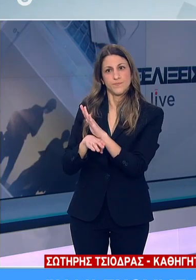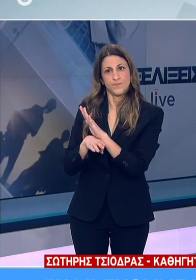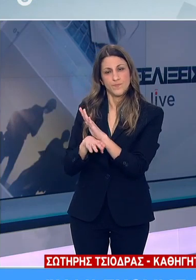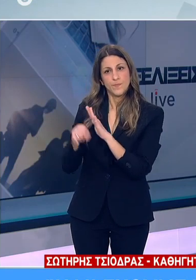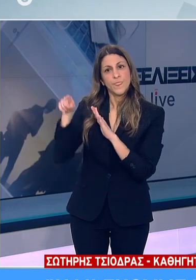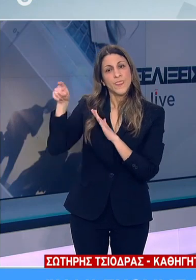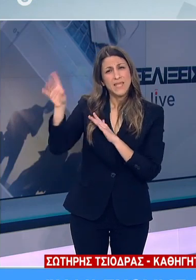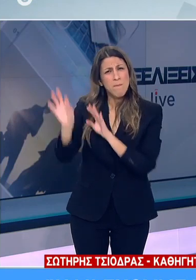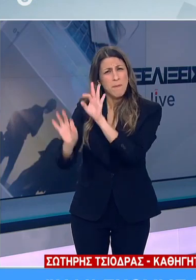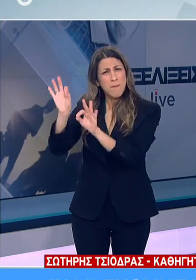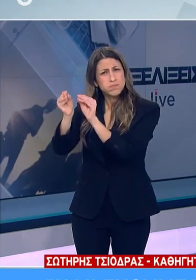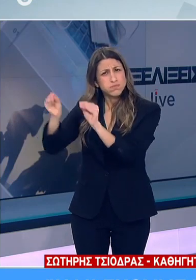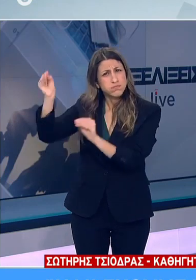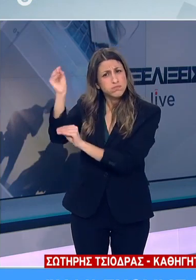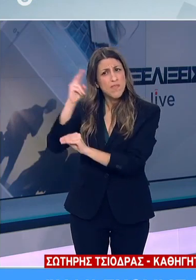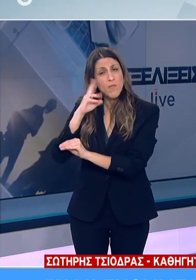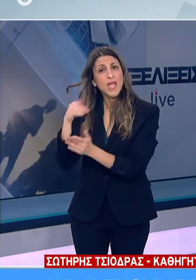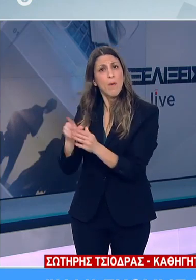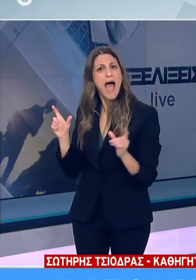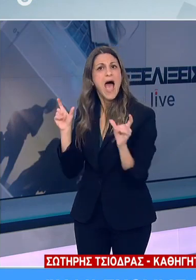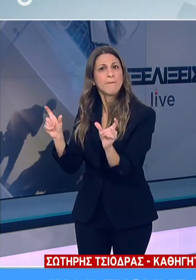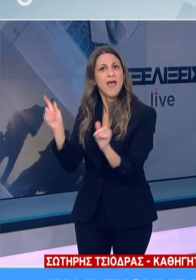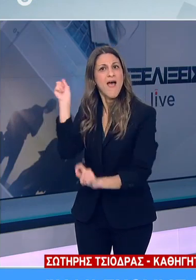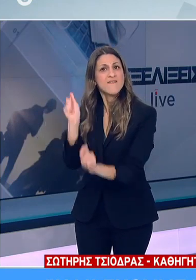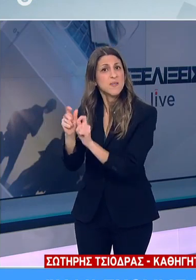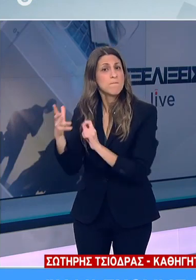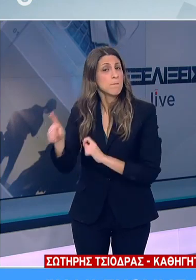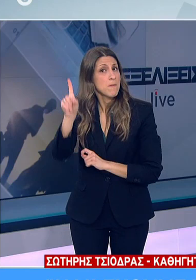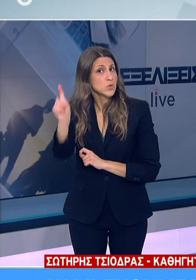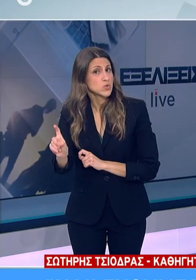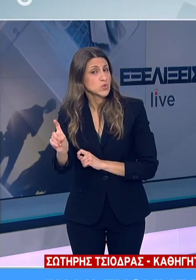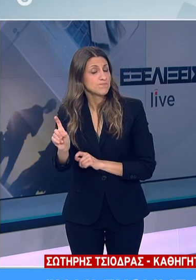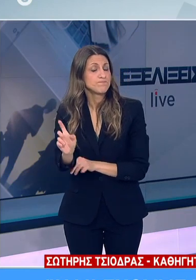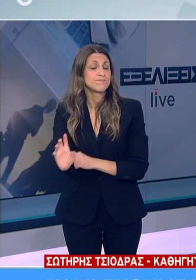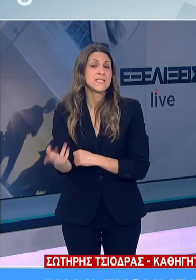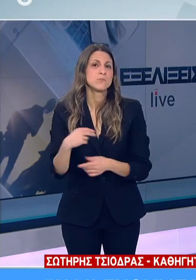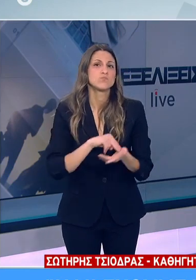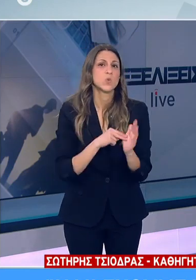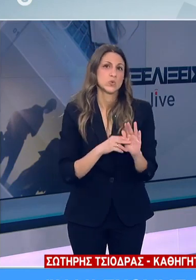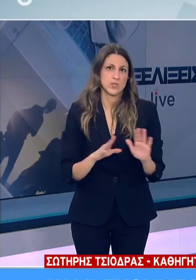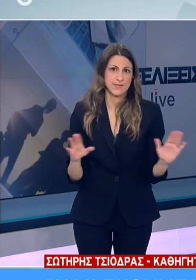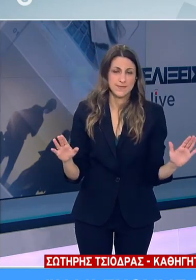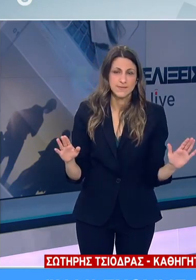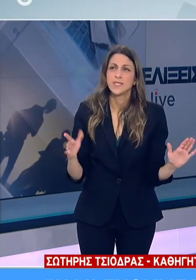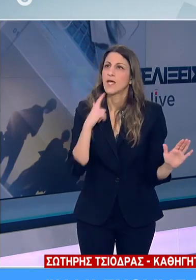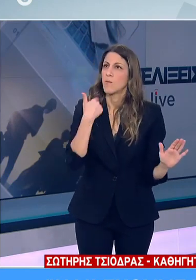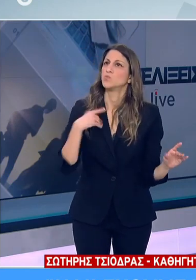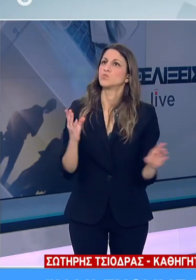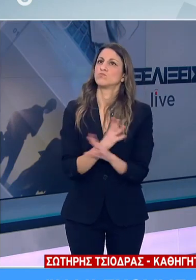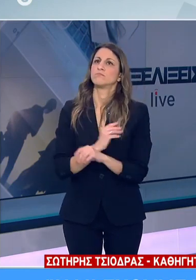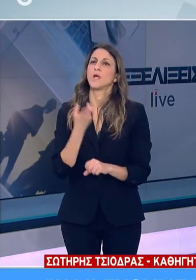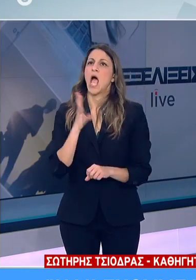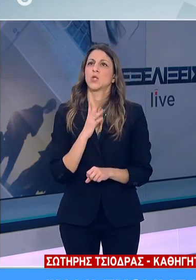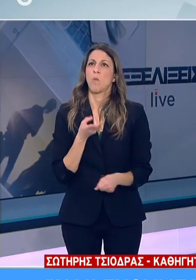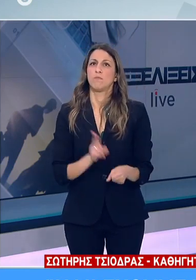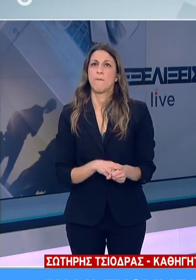περισσότερη κυκλοφορία του ιού και με μια μεγαλύτερη συλλογική ανοσία. Θέλει λοιπόν πολύ προσοχή στο να πεις ότι μηδένισα, έζησα την